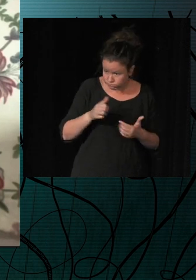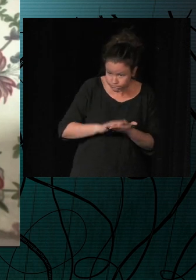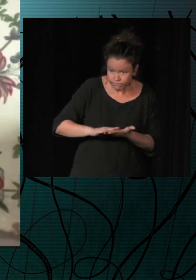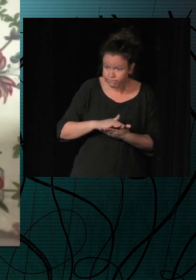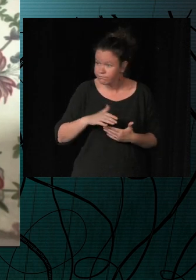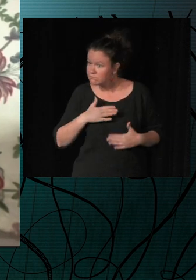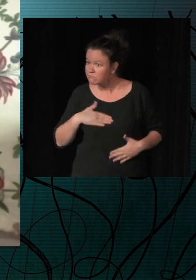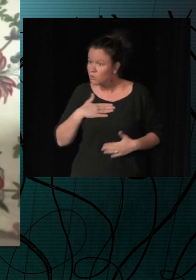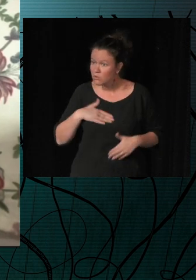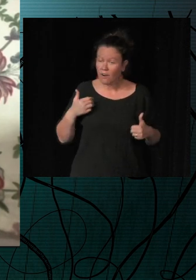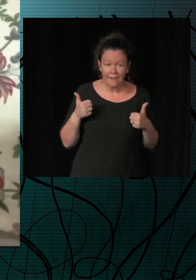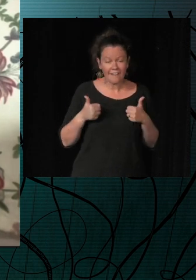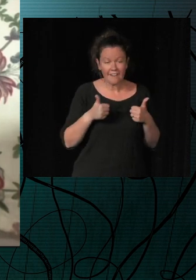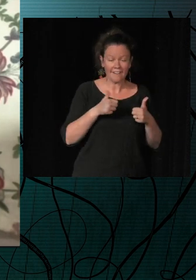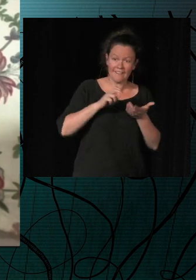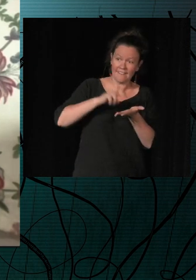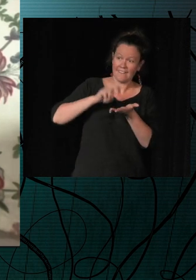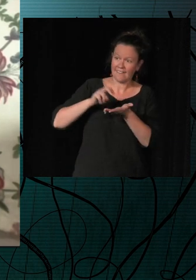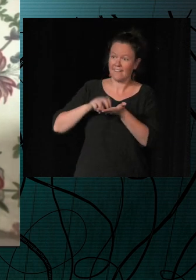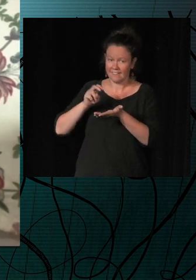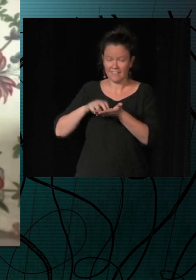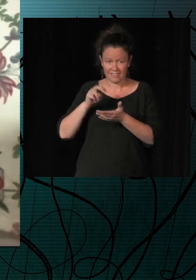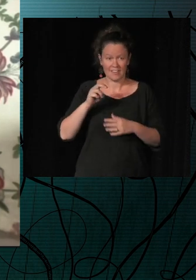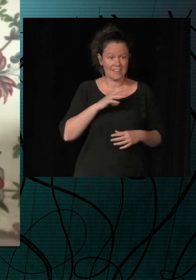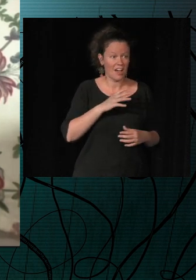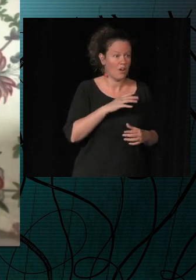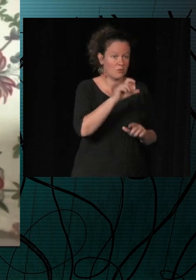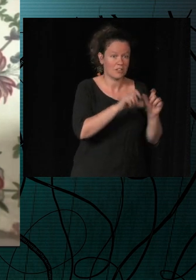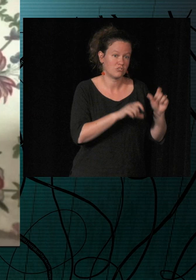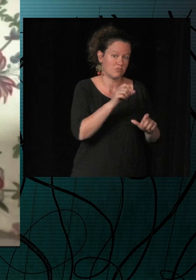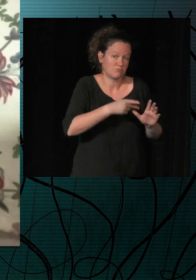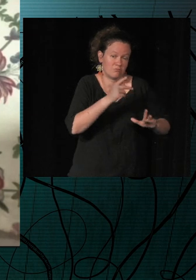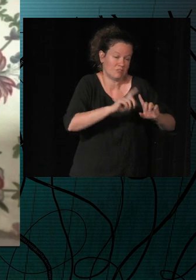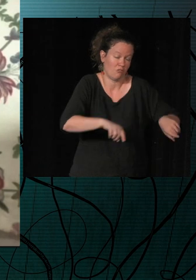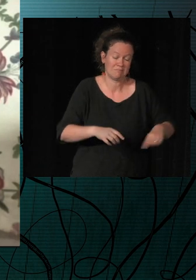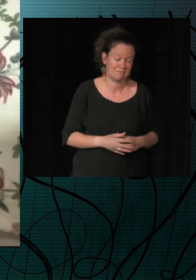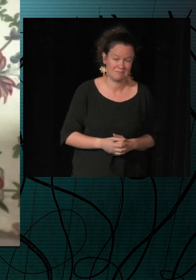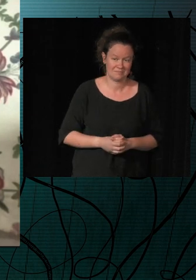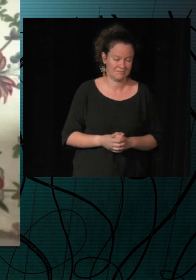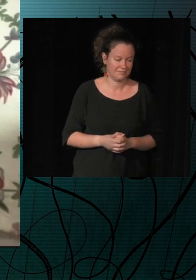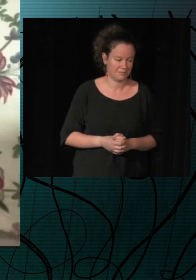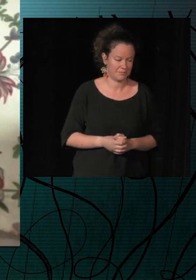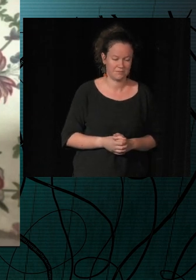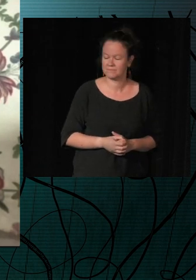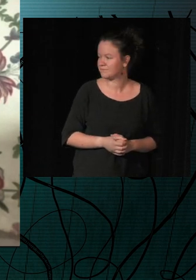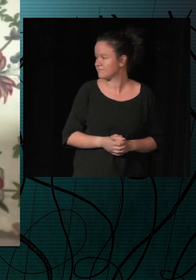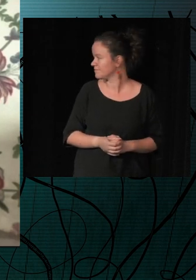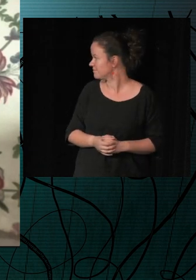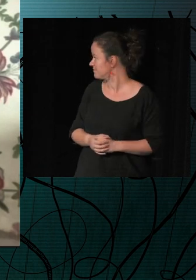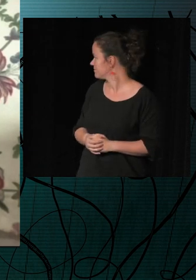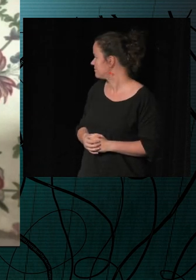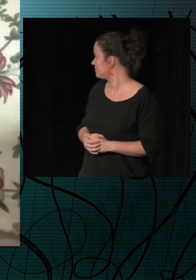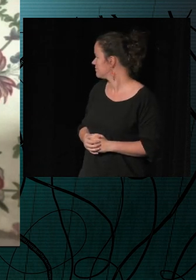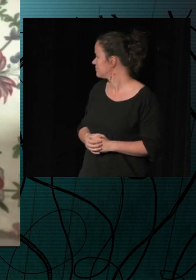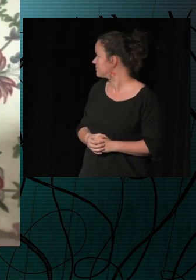christop enfin on a des gens qui voilà crassepouille mais différemmentit très bien vas-y tu veux rajouter quelque